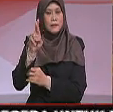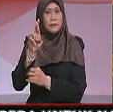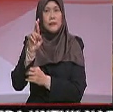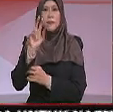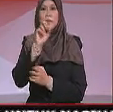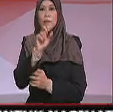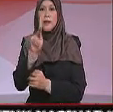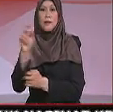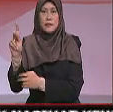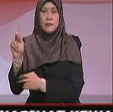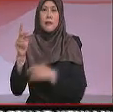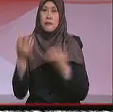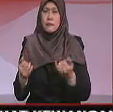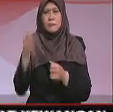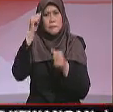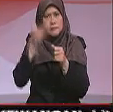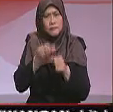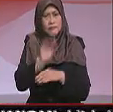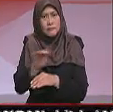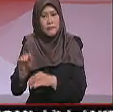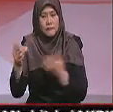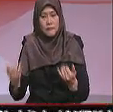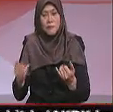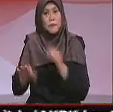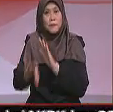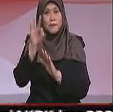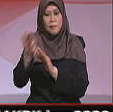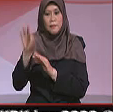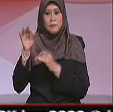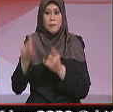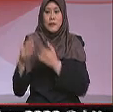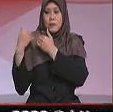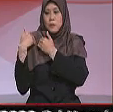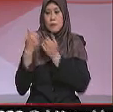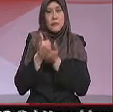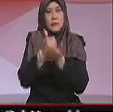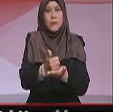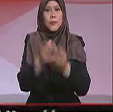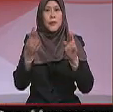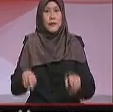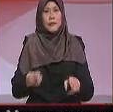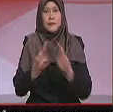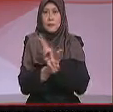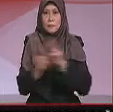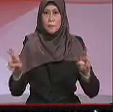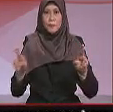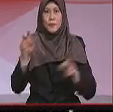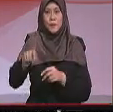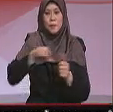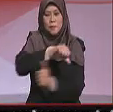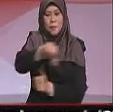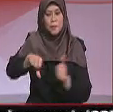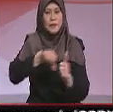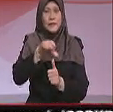Sultan Nazrin turut mengingatkan ahli Dewan Undangan Negeri yang dipilih supaya bertanggungjawab membantu rakyat termasuk menyedia pelbagai keperluan